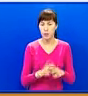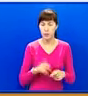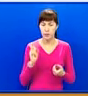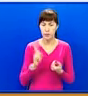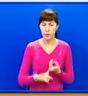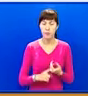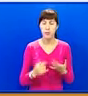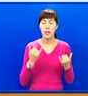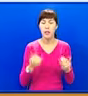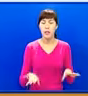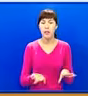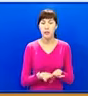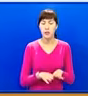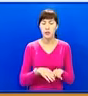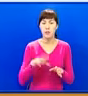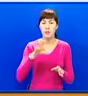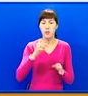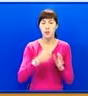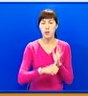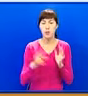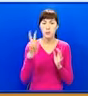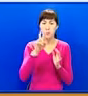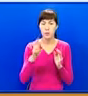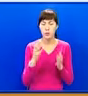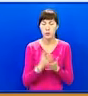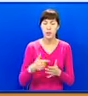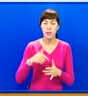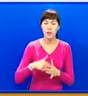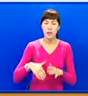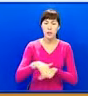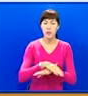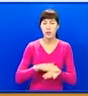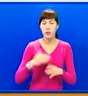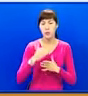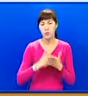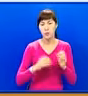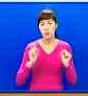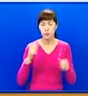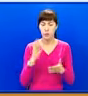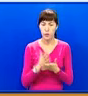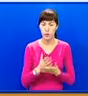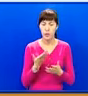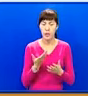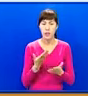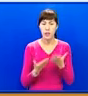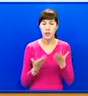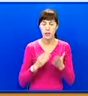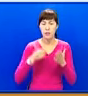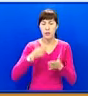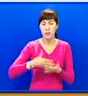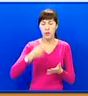байланысты. Егер қазіргі деңгейде тоннасы 560 доллар болса, онда ішкі нарықта бағаны төмендетуге мүмкіндік бар. Ал егер баға көтерілетін